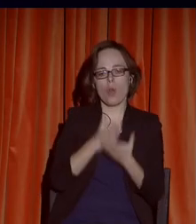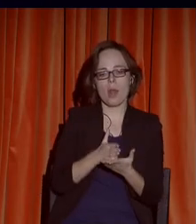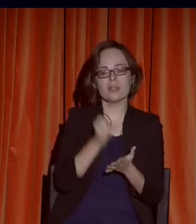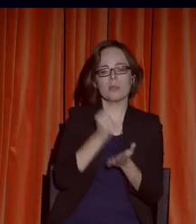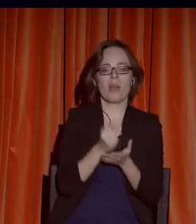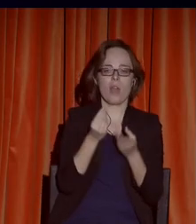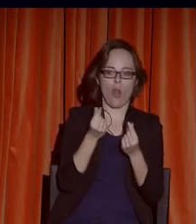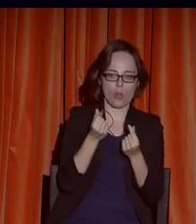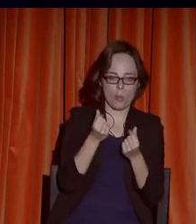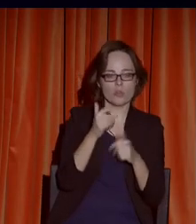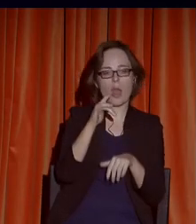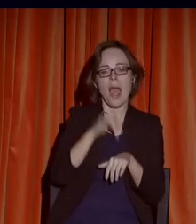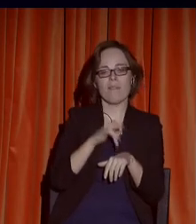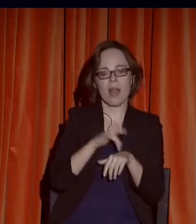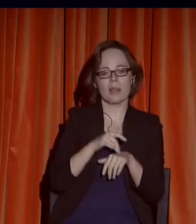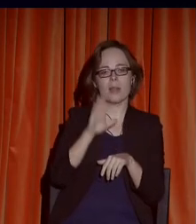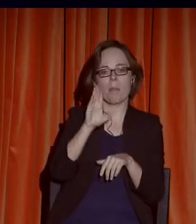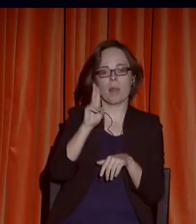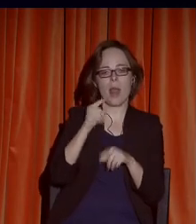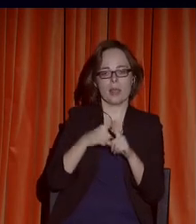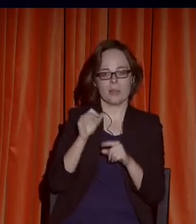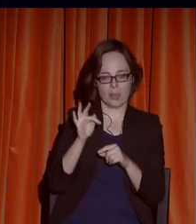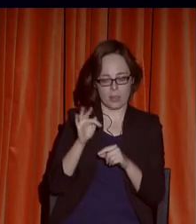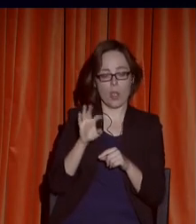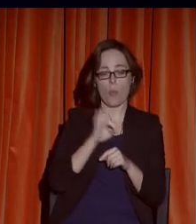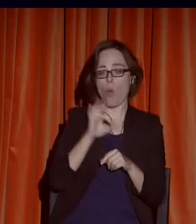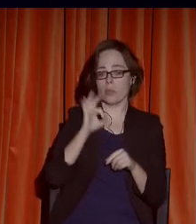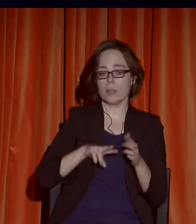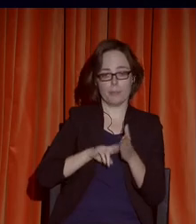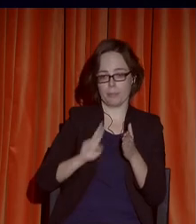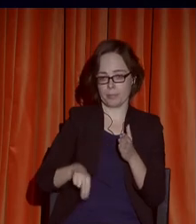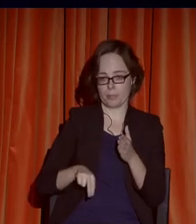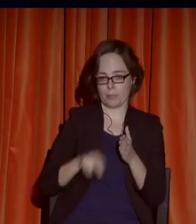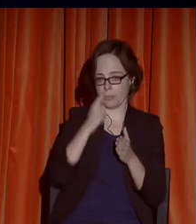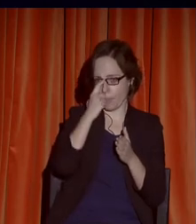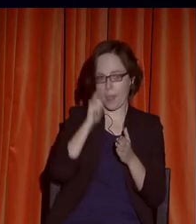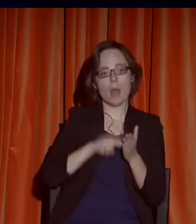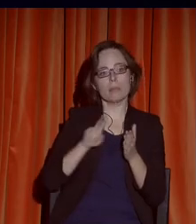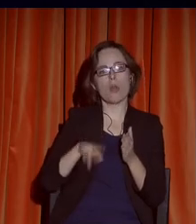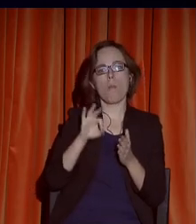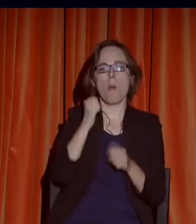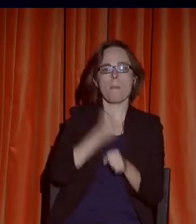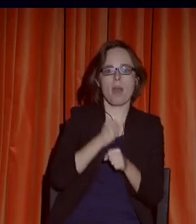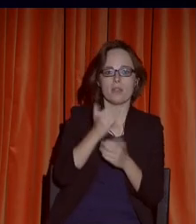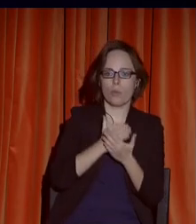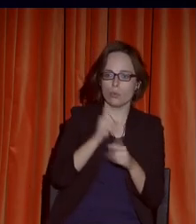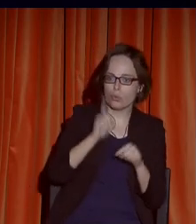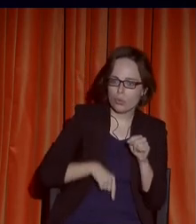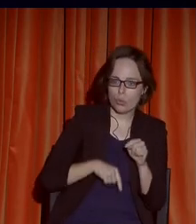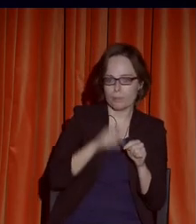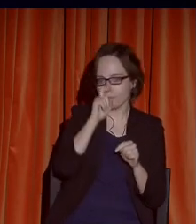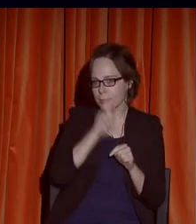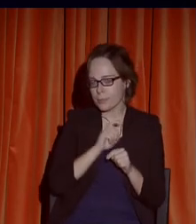ekonomicznych efektów Brexitu. I on stamtąd odszedł nie dlatego, że były złe warunki pracy, czy nie dlatego,